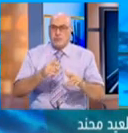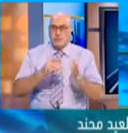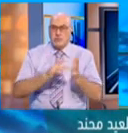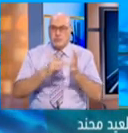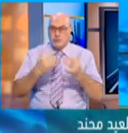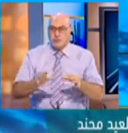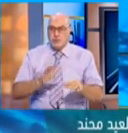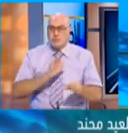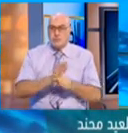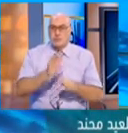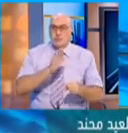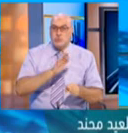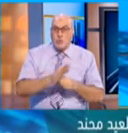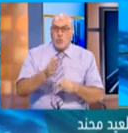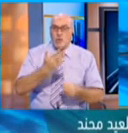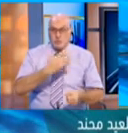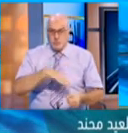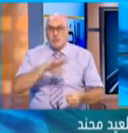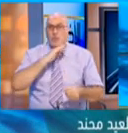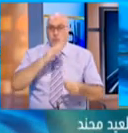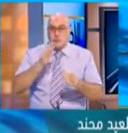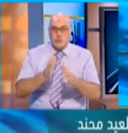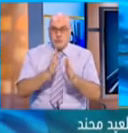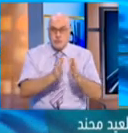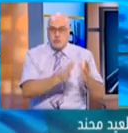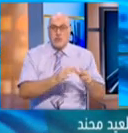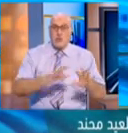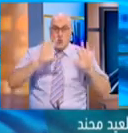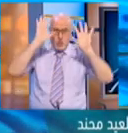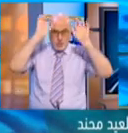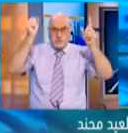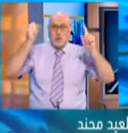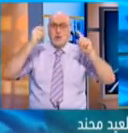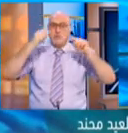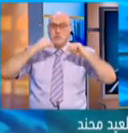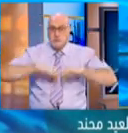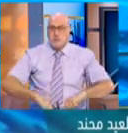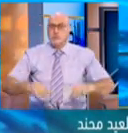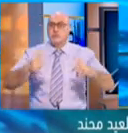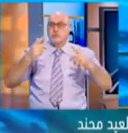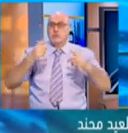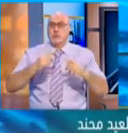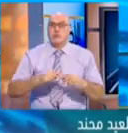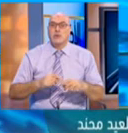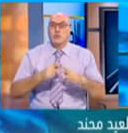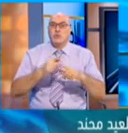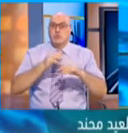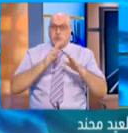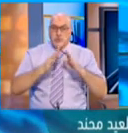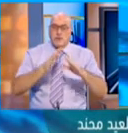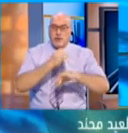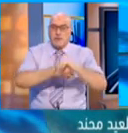المهام والمسؤوليات التي تولاها سفيرا ووزيرا ومساهمته في النشاط